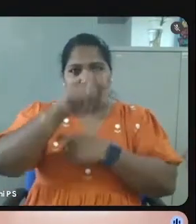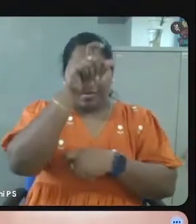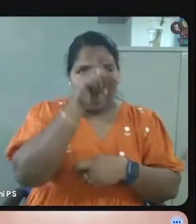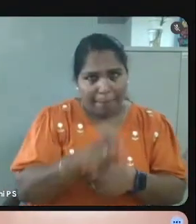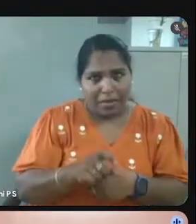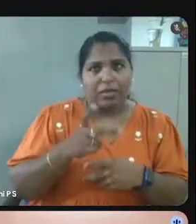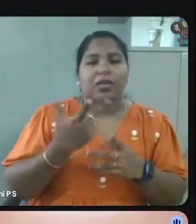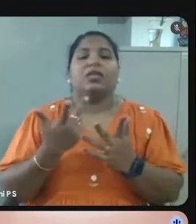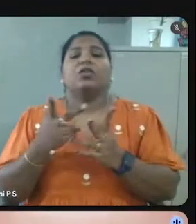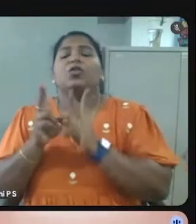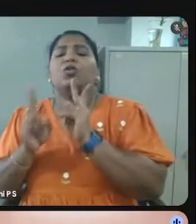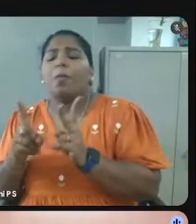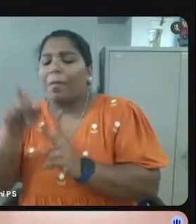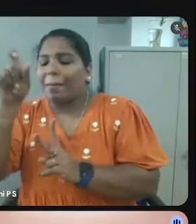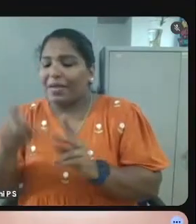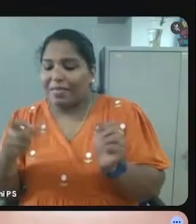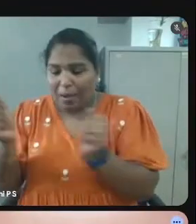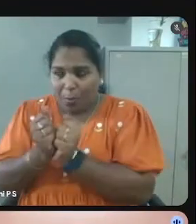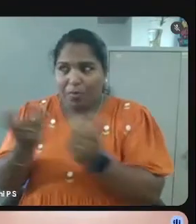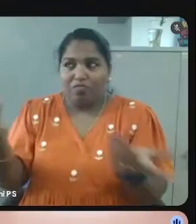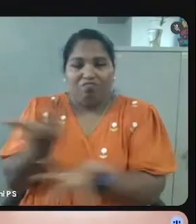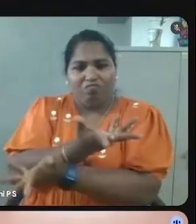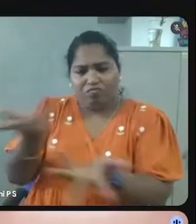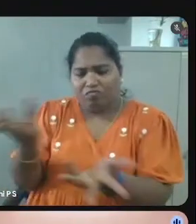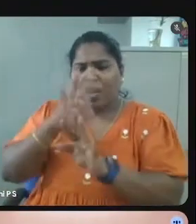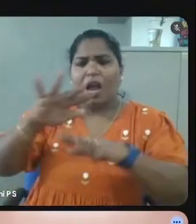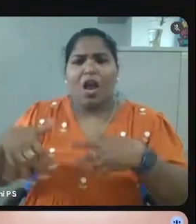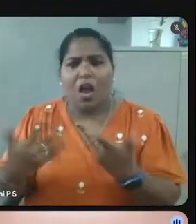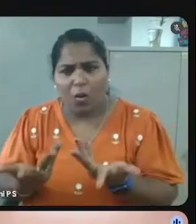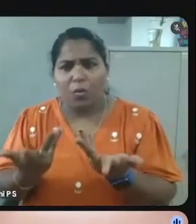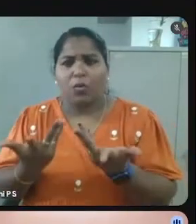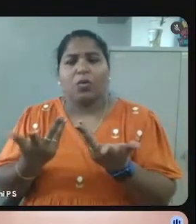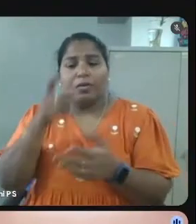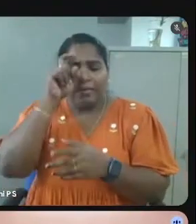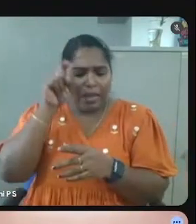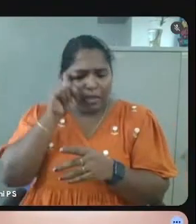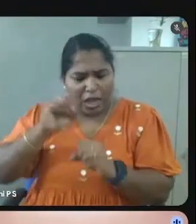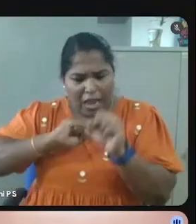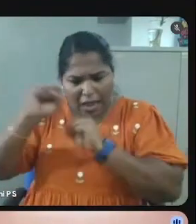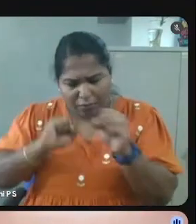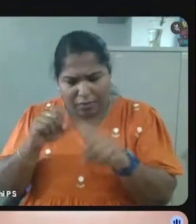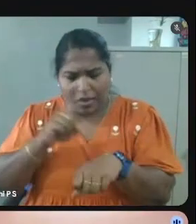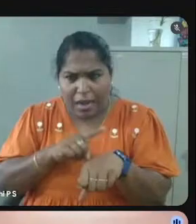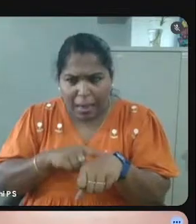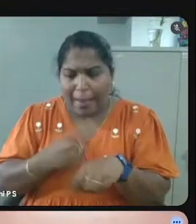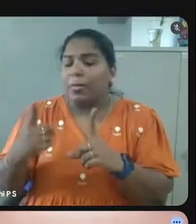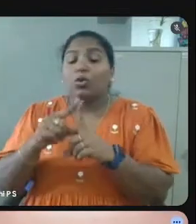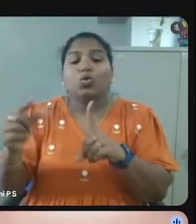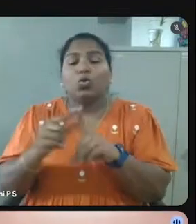വ്യക്തിയുടെ എന്തൊക്കെയോ ഇന്ററാക്ഷൻ ചെയ്യുന്നു സെക്ഷുവൽ ആക്ടിവിറ്റി ആ സമയത്ത്, ഇതാണ് ഇത്